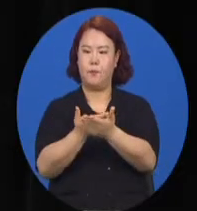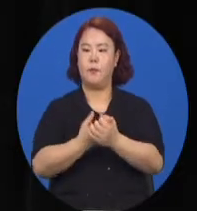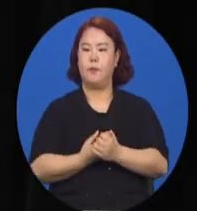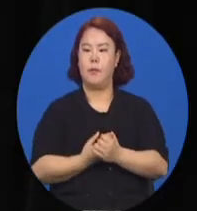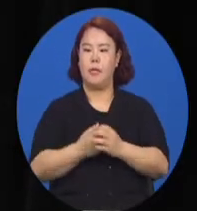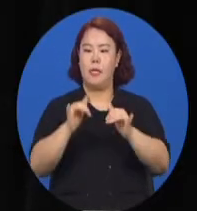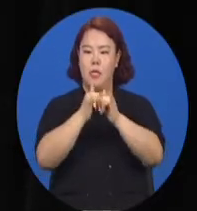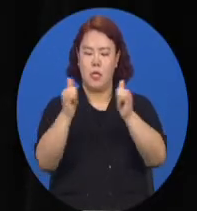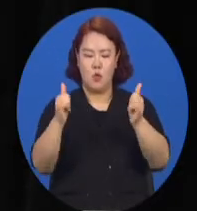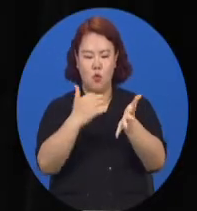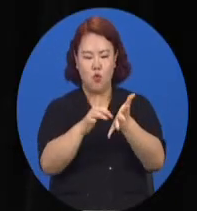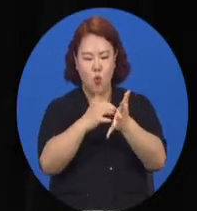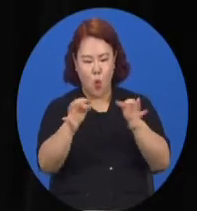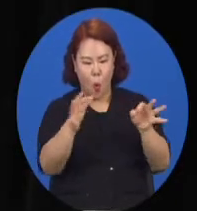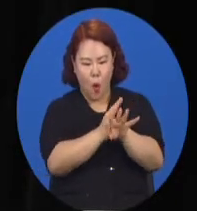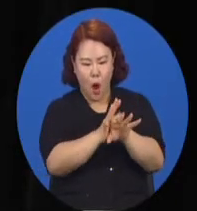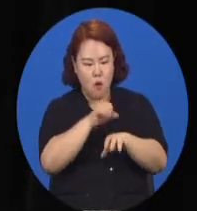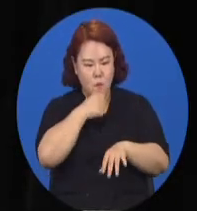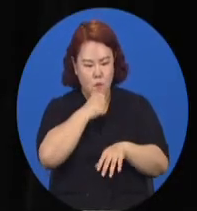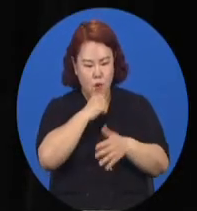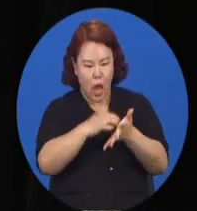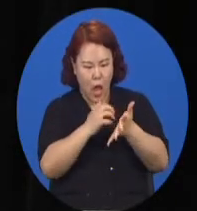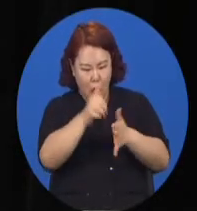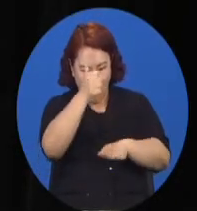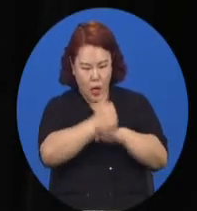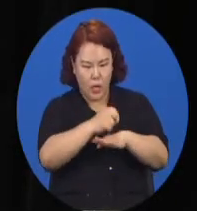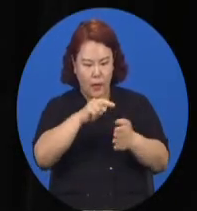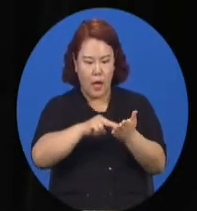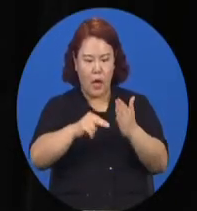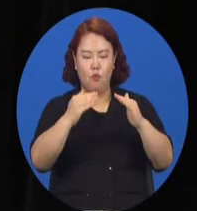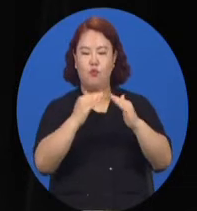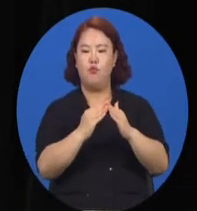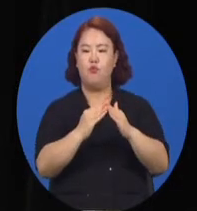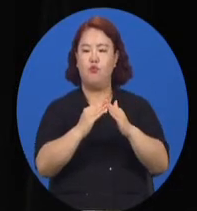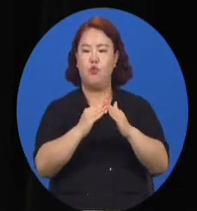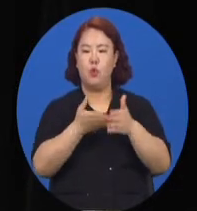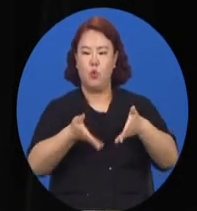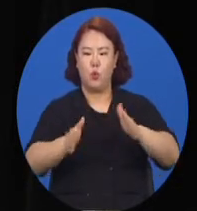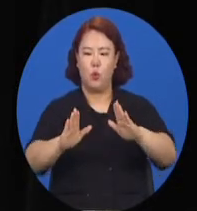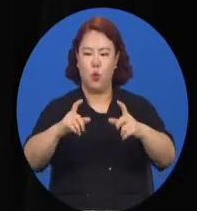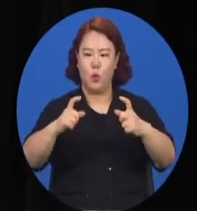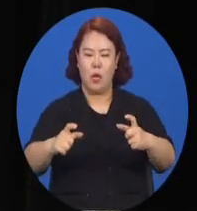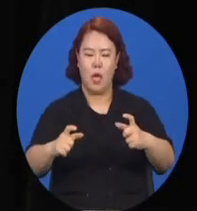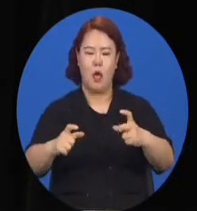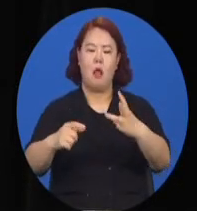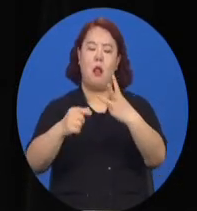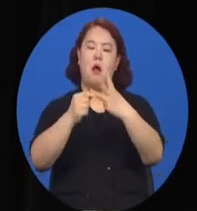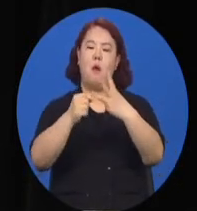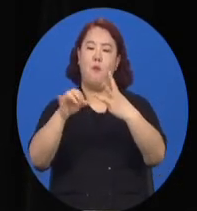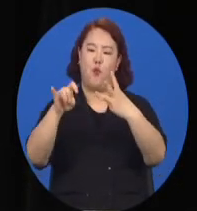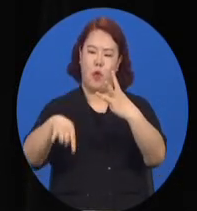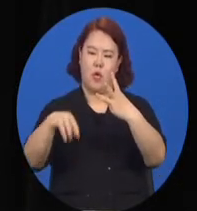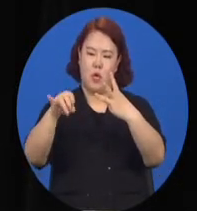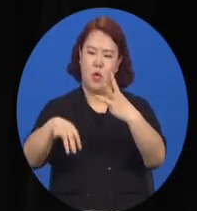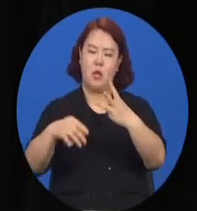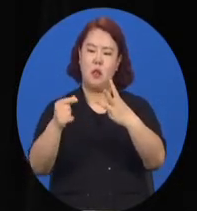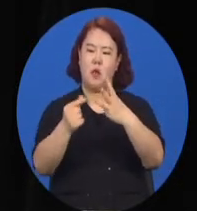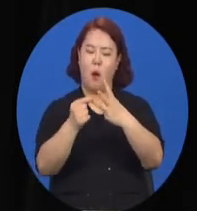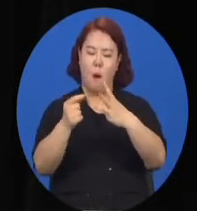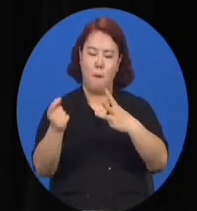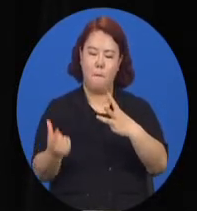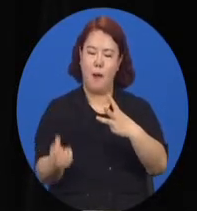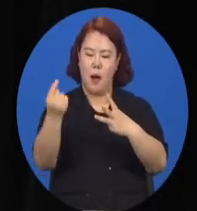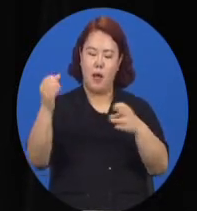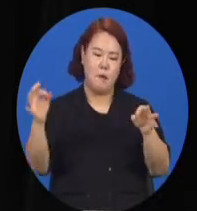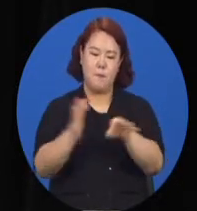인구 소멸지수를 계산해 본 결과 우리 단양군이 도내에서 소멸지수 3입니다. 세 번째로 빨리